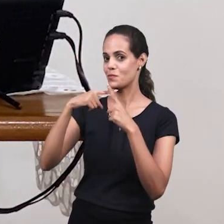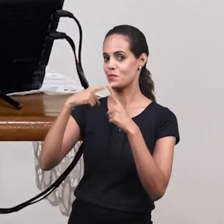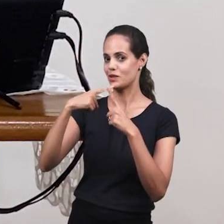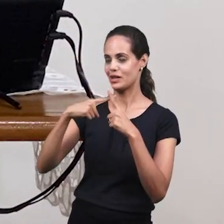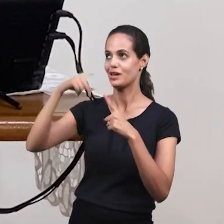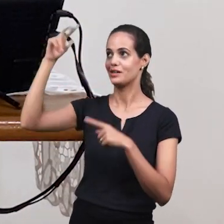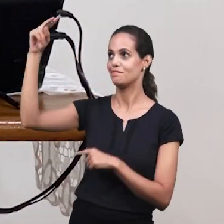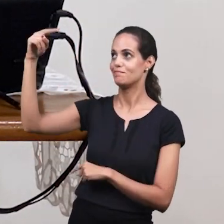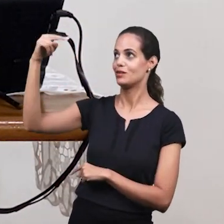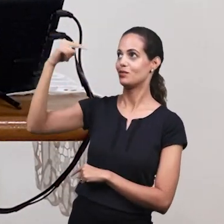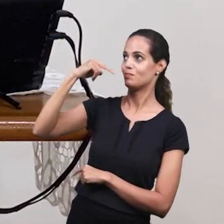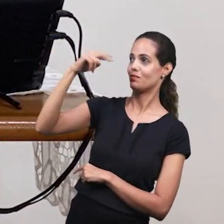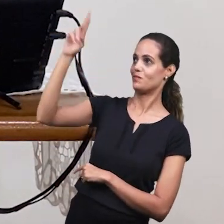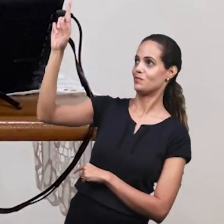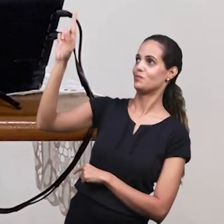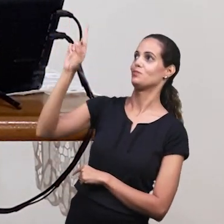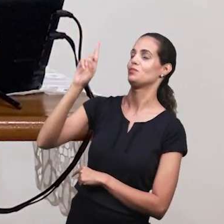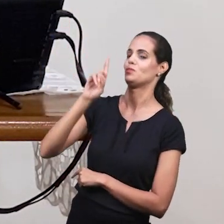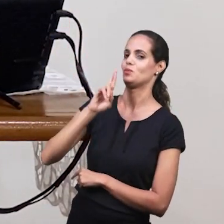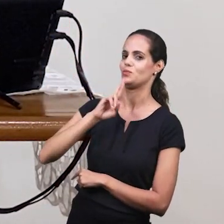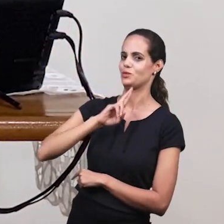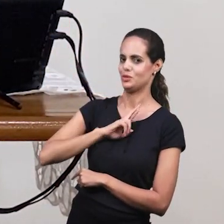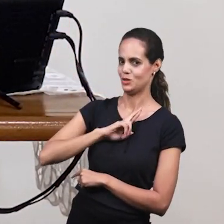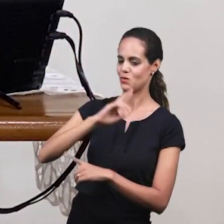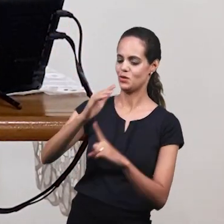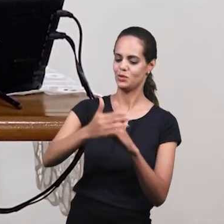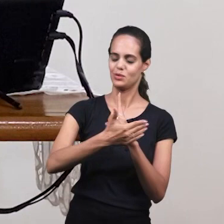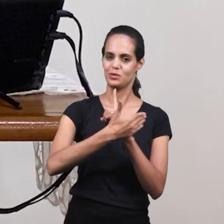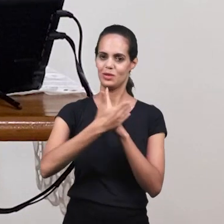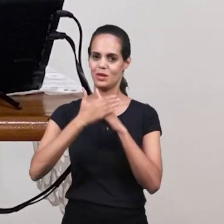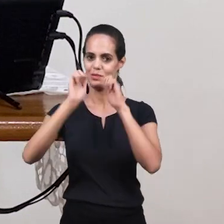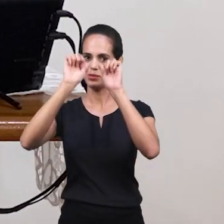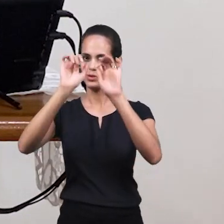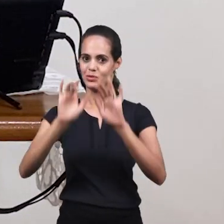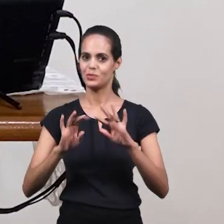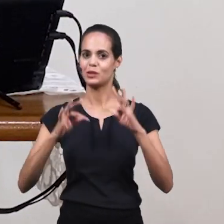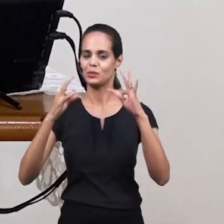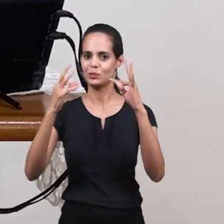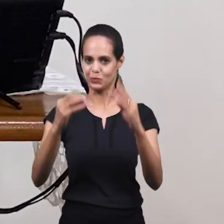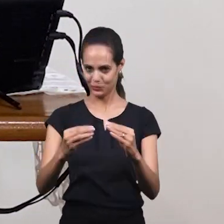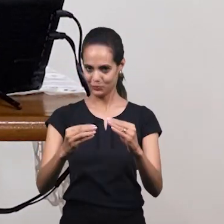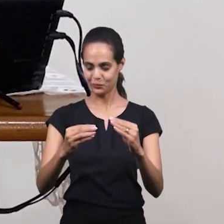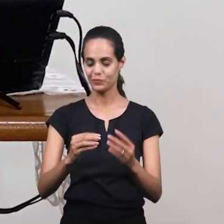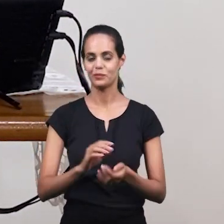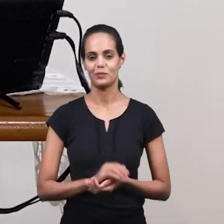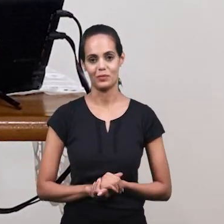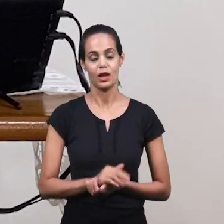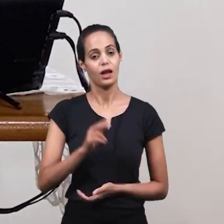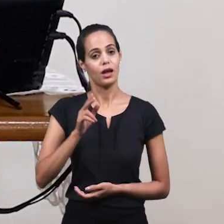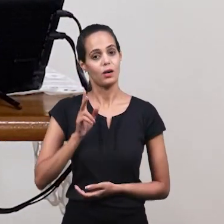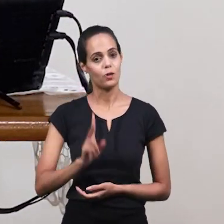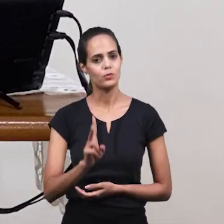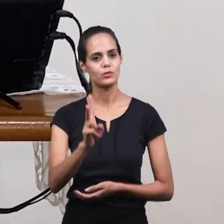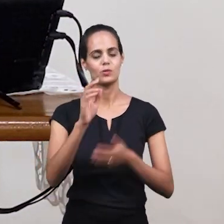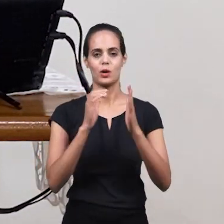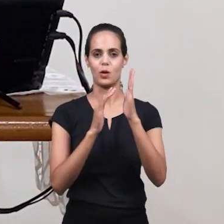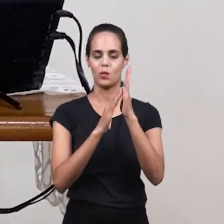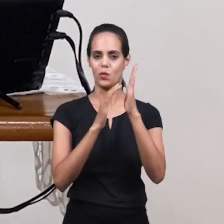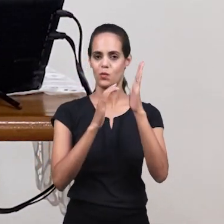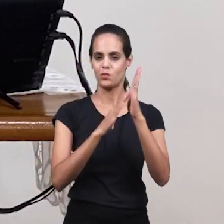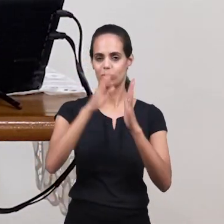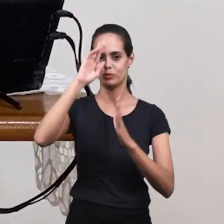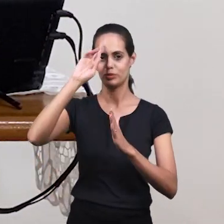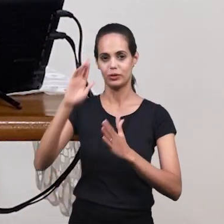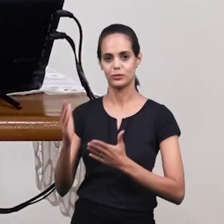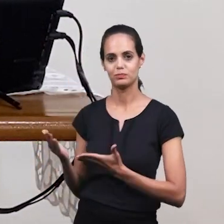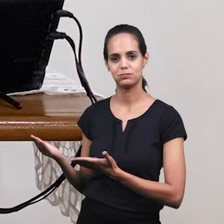toutes choses. En ce moment, nous allons continuer à glorifier le nom du Seigneur avec un chant de plus qui sera